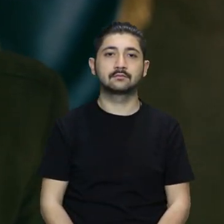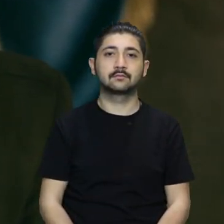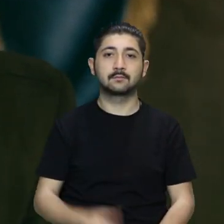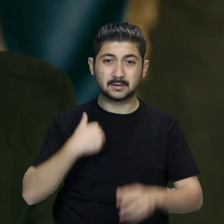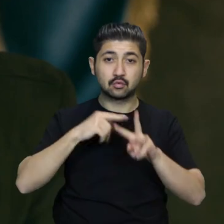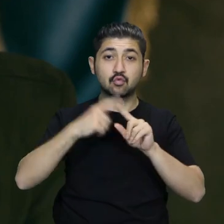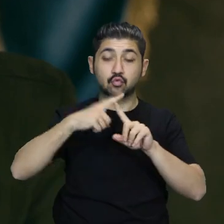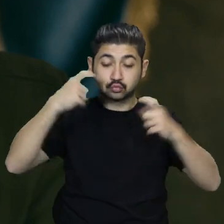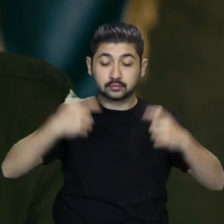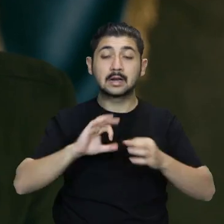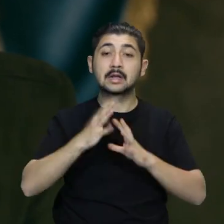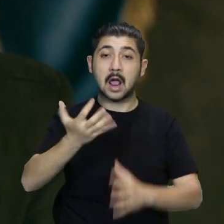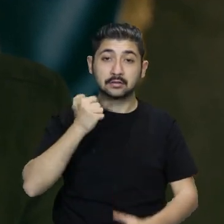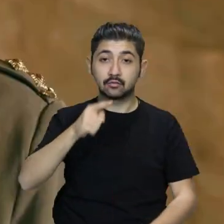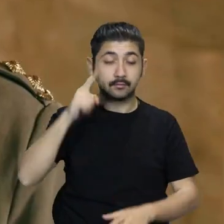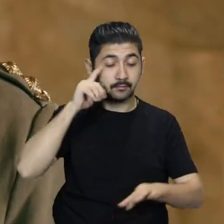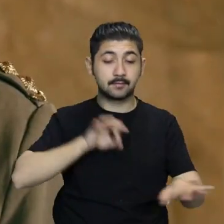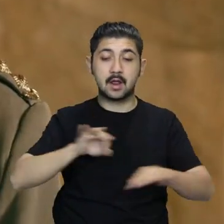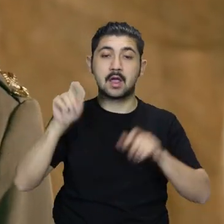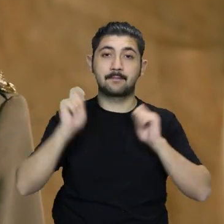Biz kutu nasıl alacağız onun planlarını yapalım.